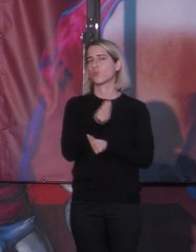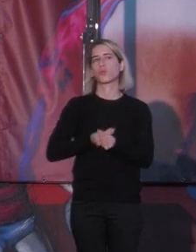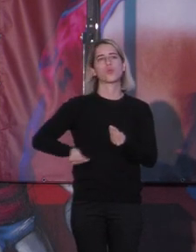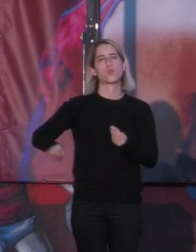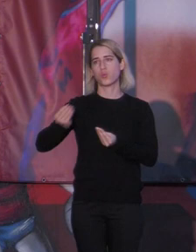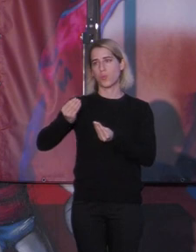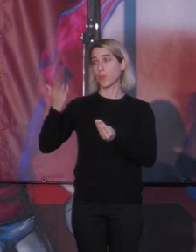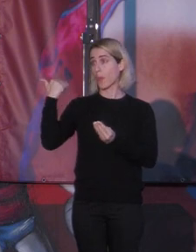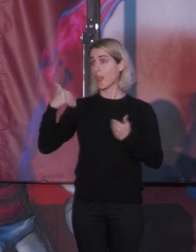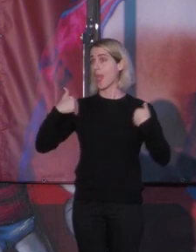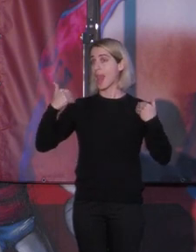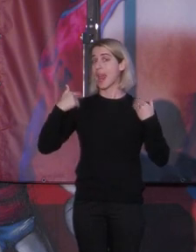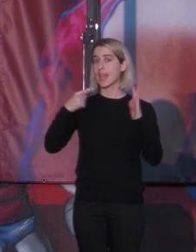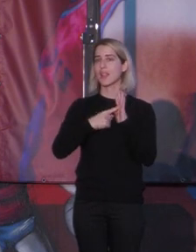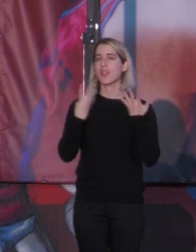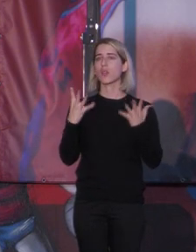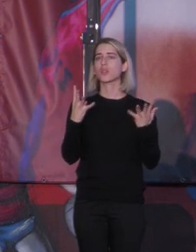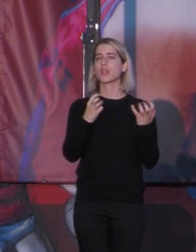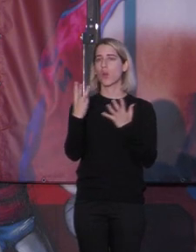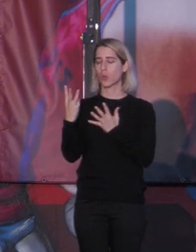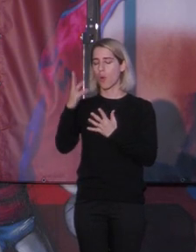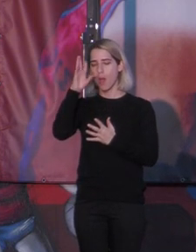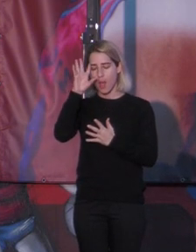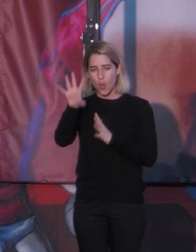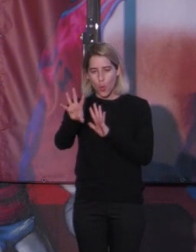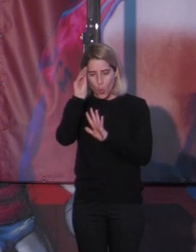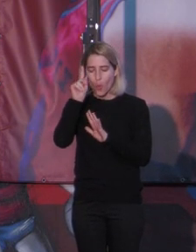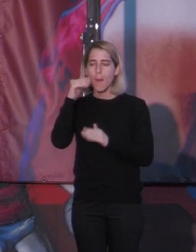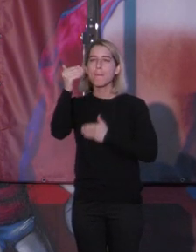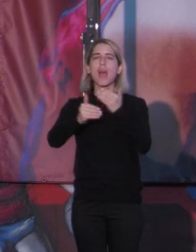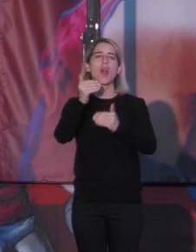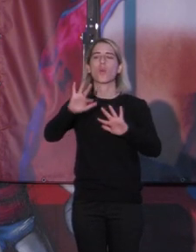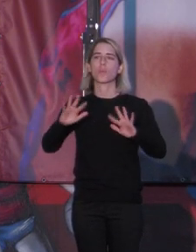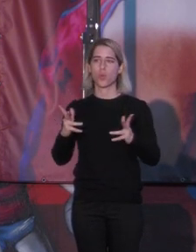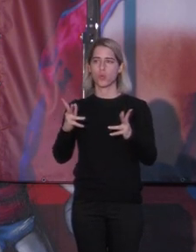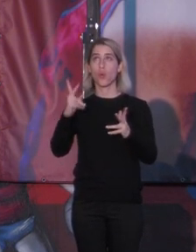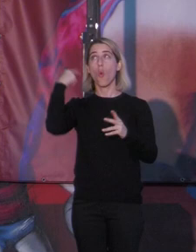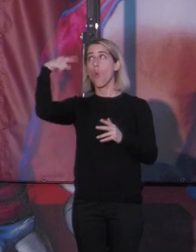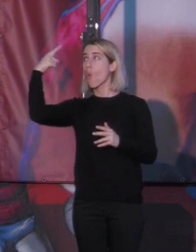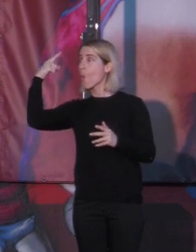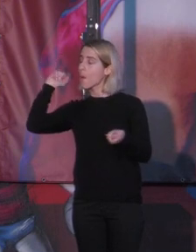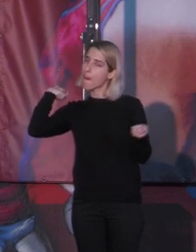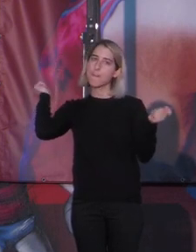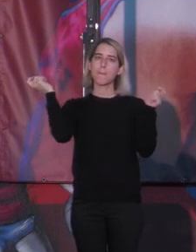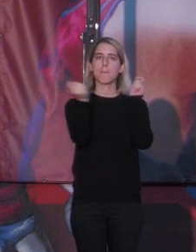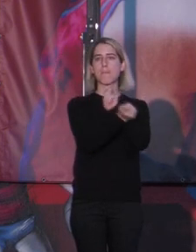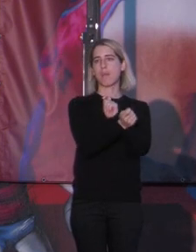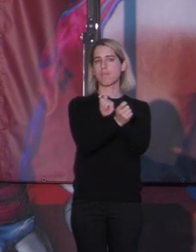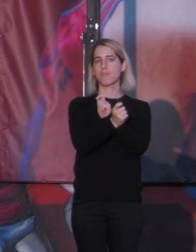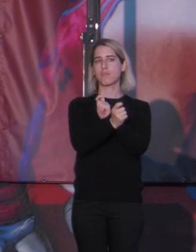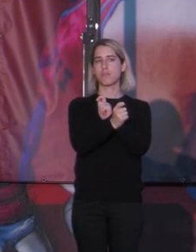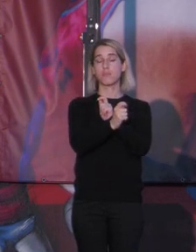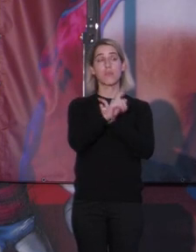νέοι του 98 αντιλήφθηκαν αυτό που θα έρθουν. Ενέπνευσαν τους δημότες με το όραμά τους. Έπεισαν